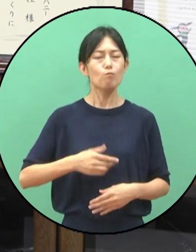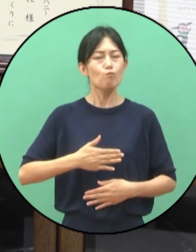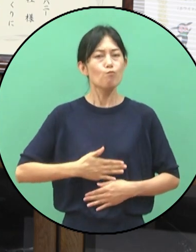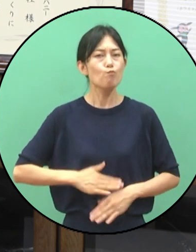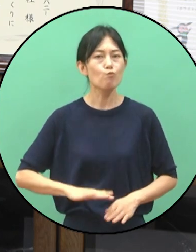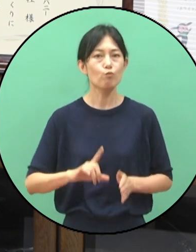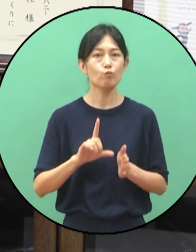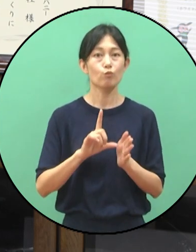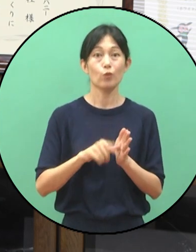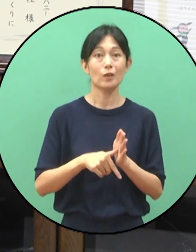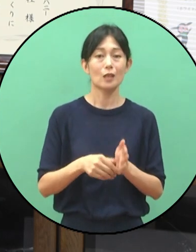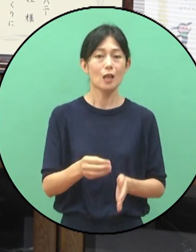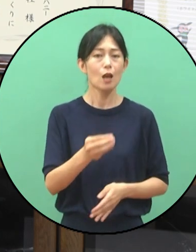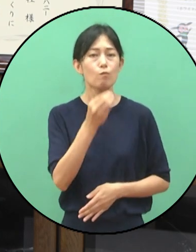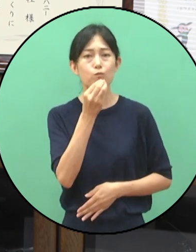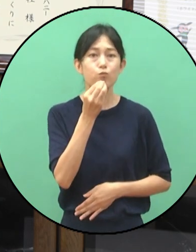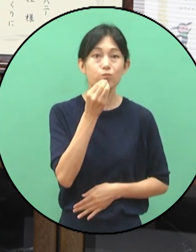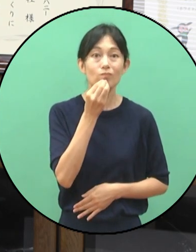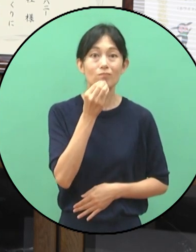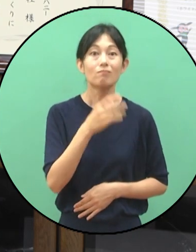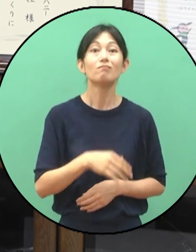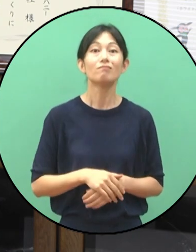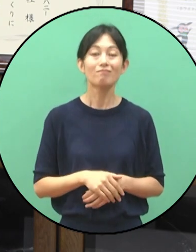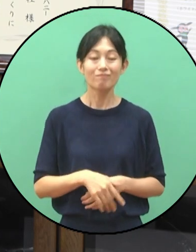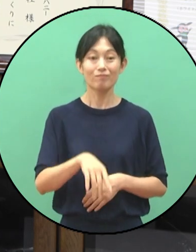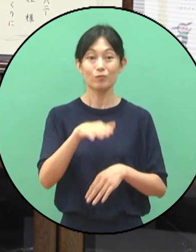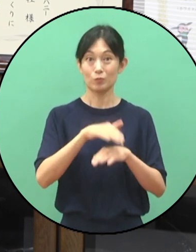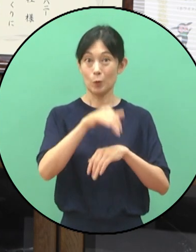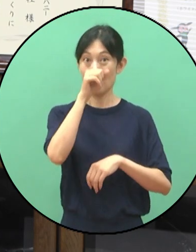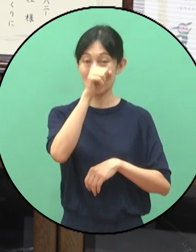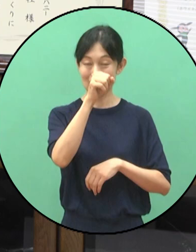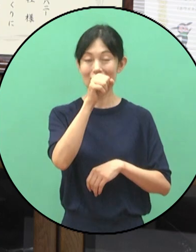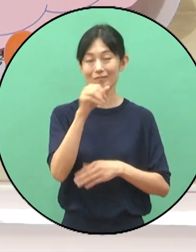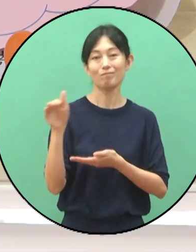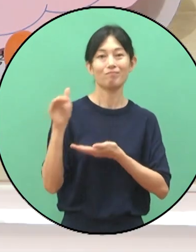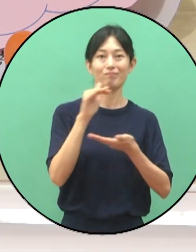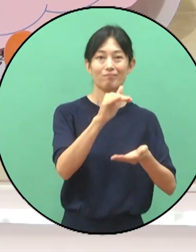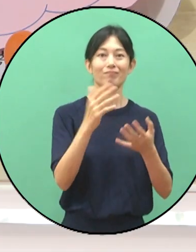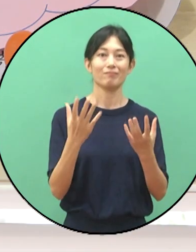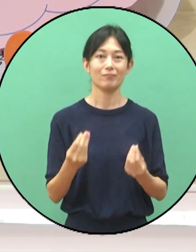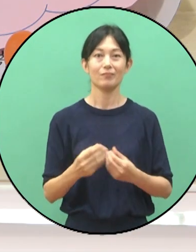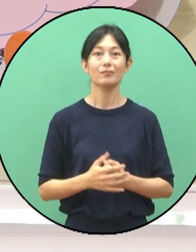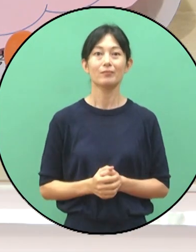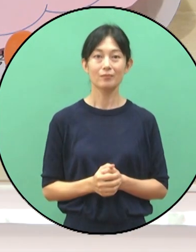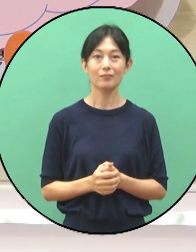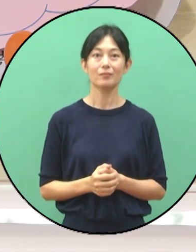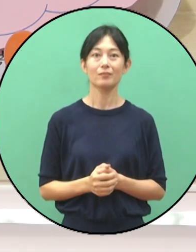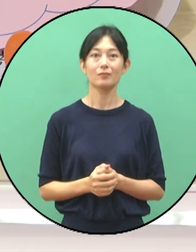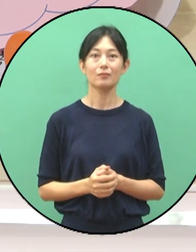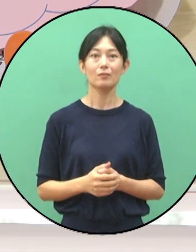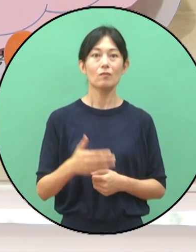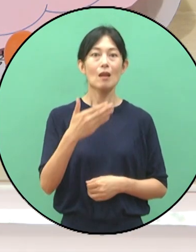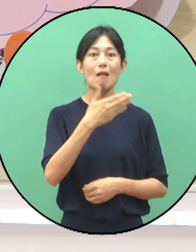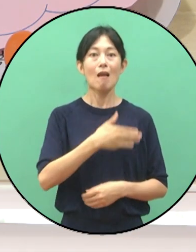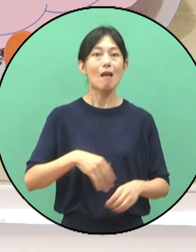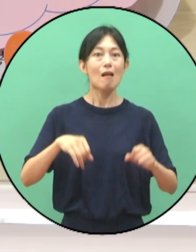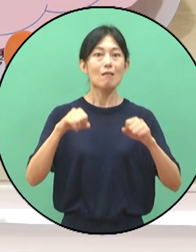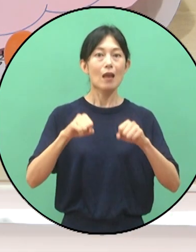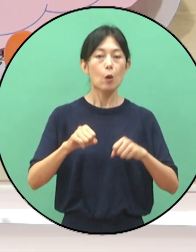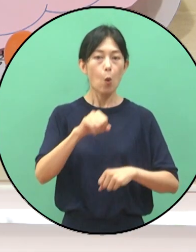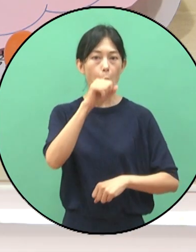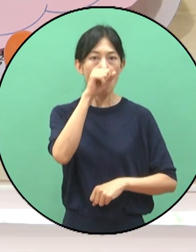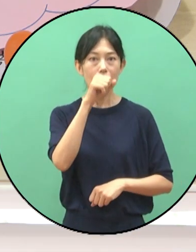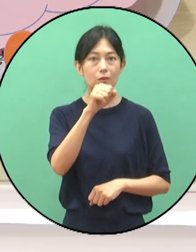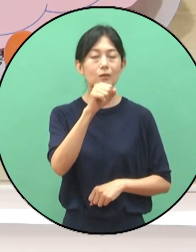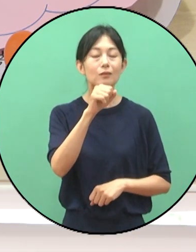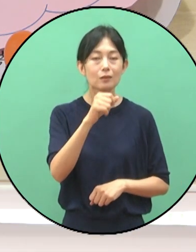何か食べれるものがあればなということで導入させていただいたんですけれども、健康経営ですので健康に配慮した、まあ、